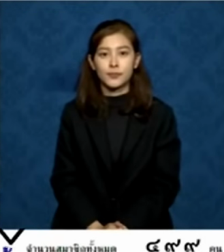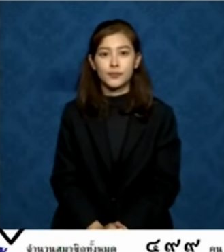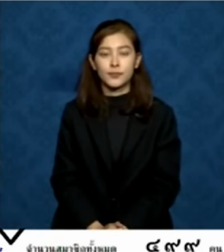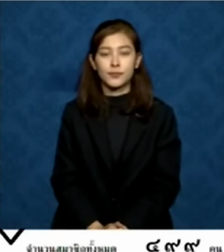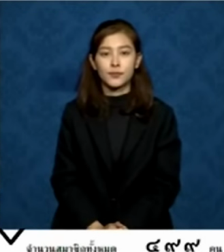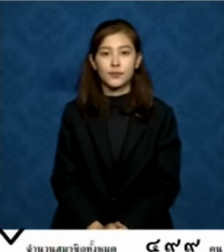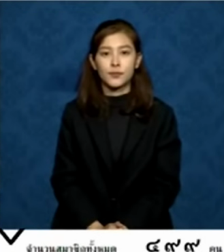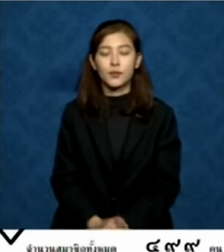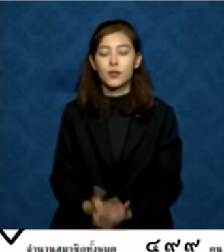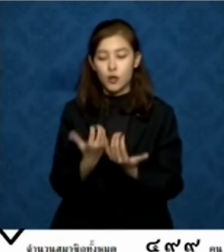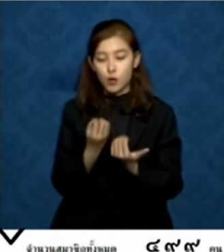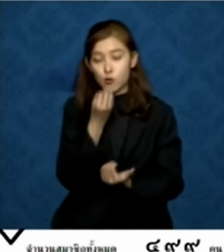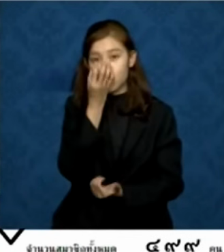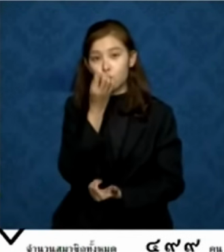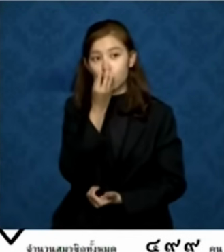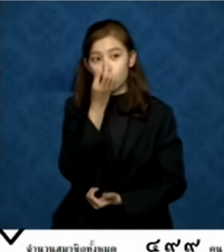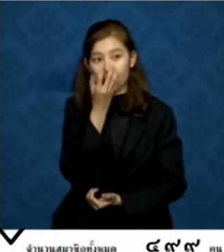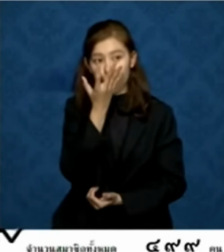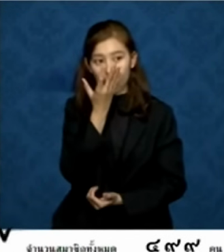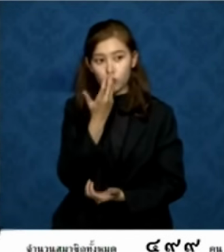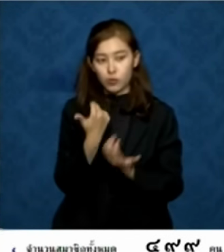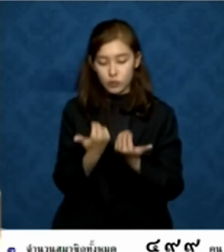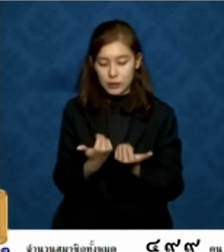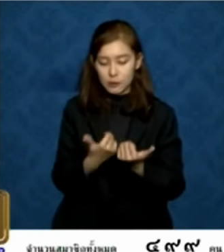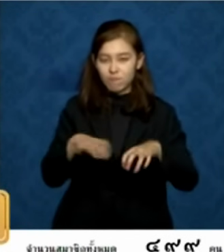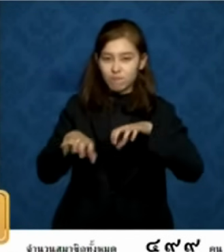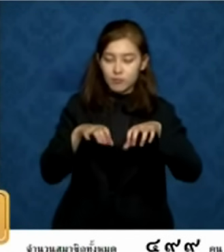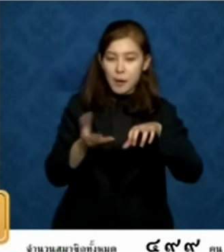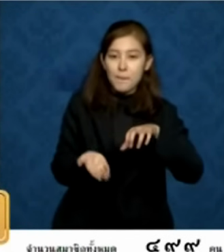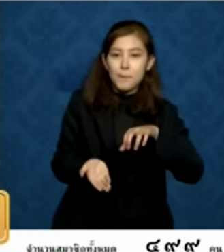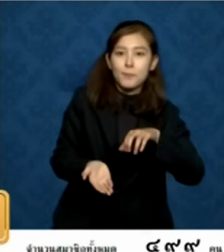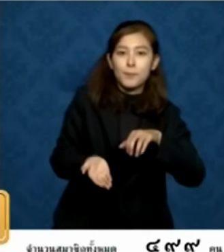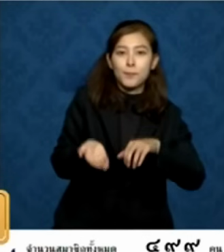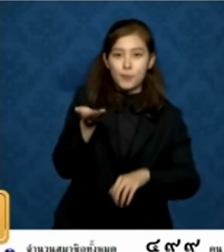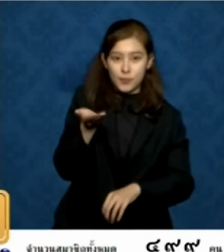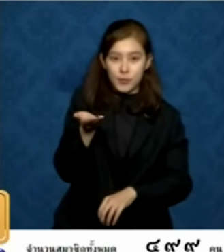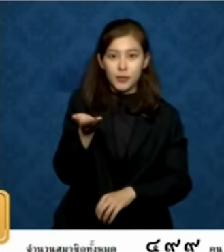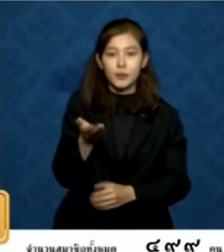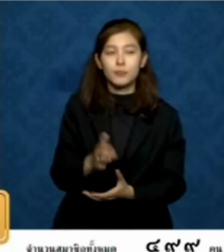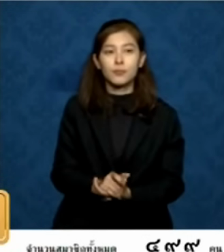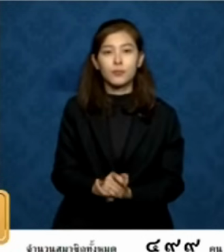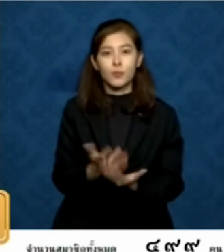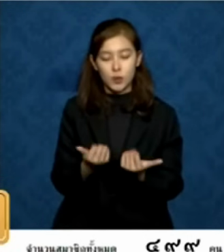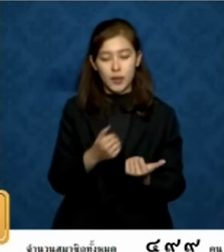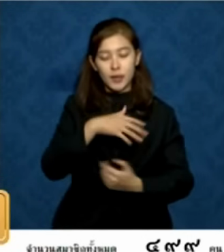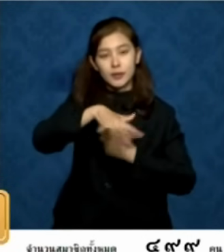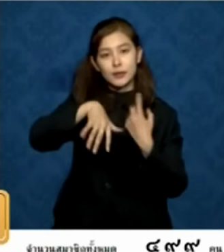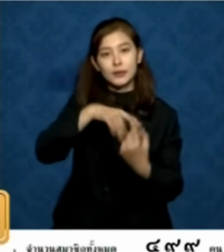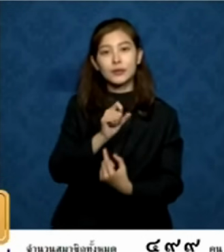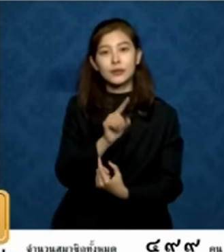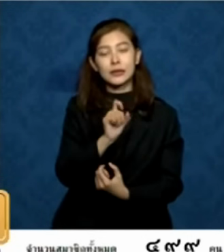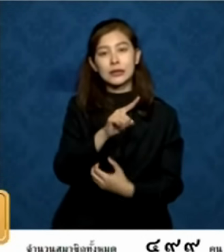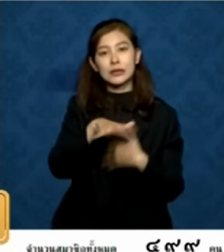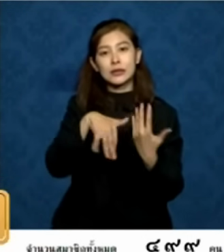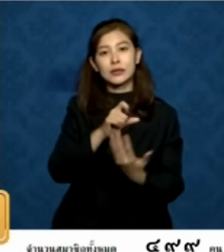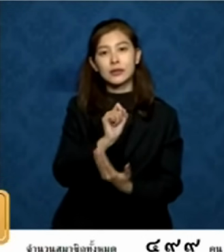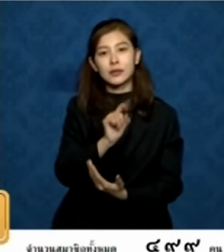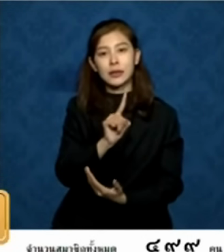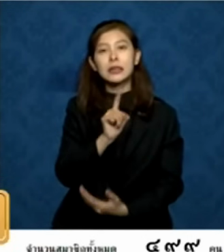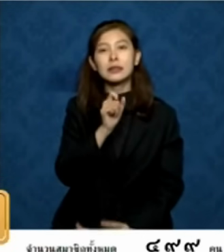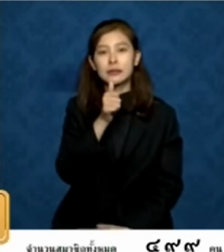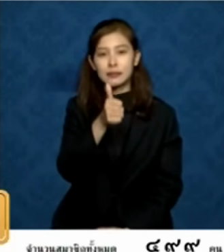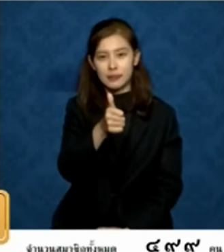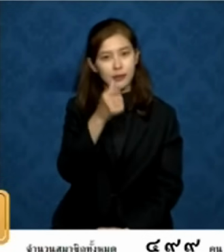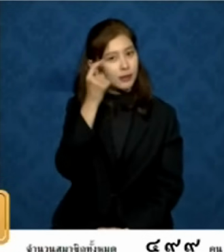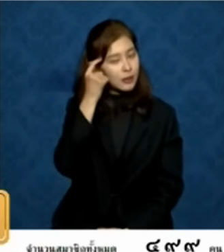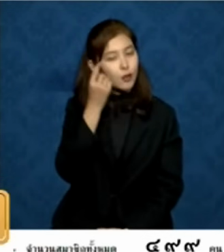อัตราดอกเบี้ยนโยบายได้ถูกปรับให้สูงขึ้นโดยใช้สมมติฐานว่าสภาพเศรษฐกิจกำลังฟื้นตัวดีโดยจะเป็นอัตราดอกเบี้ยที่เหมาะส